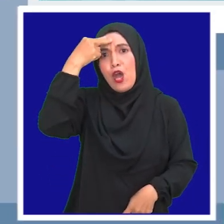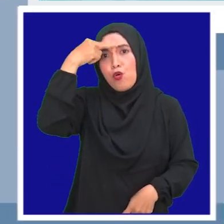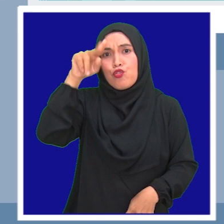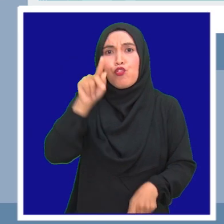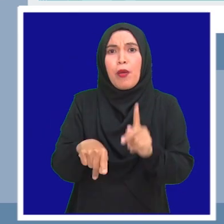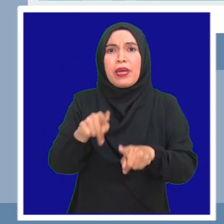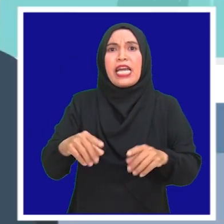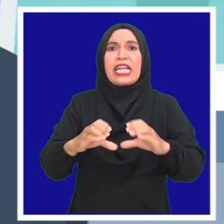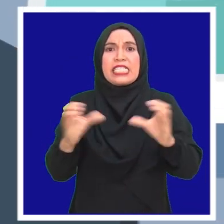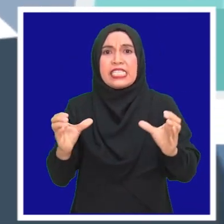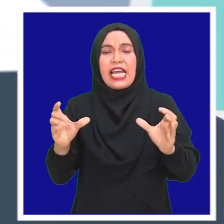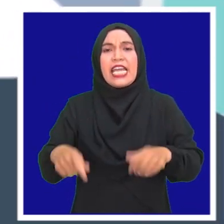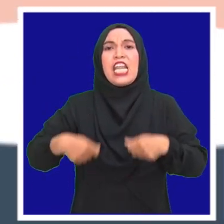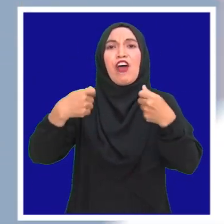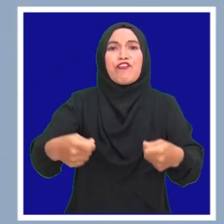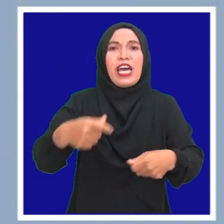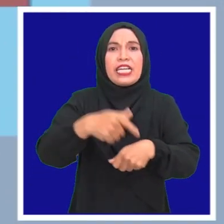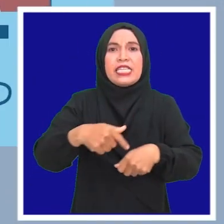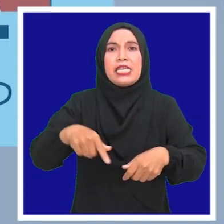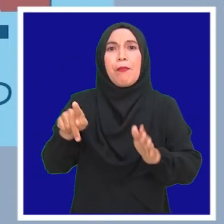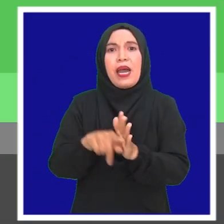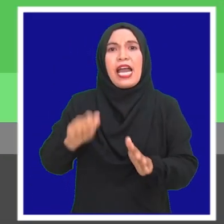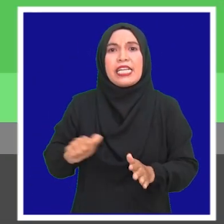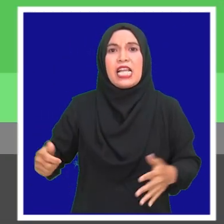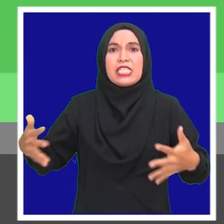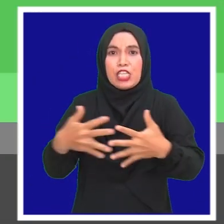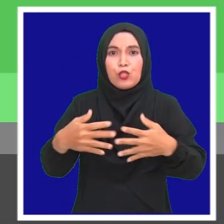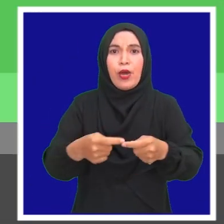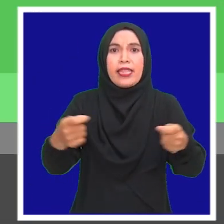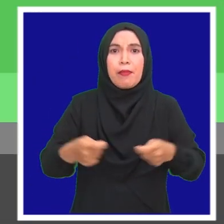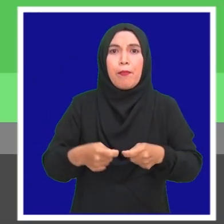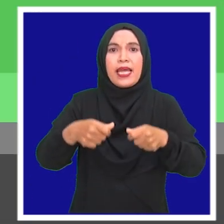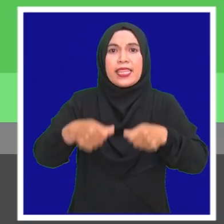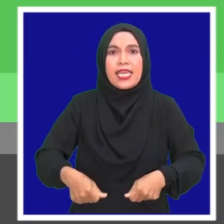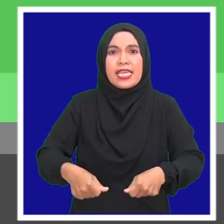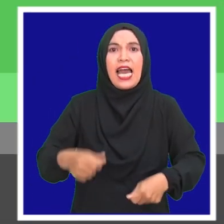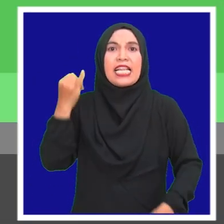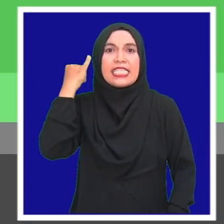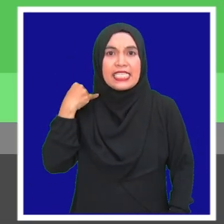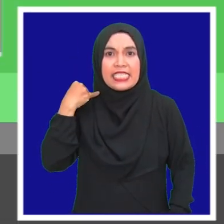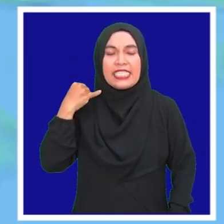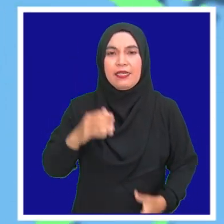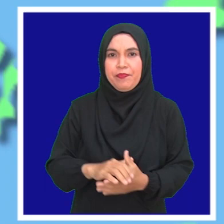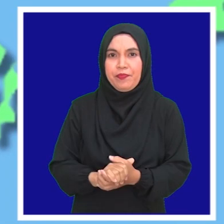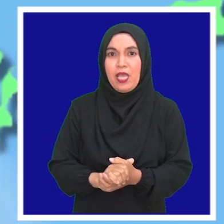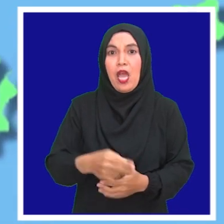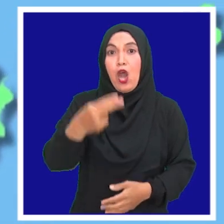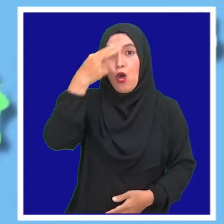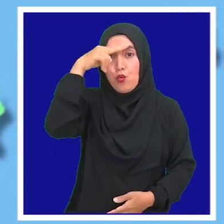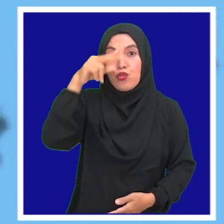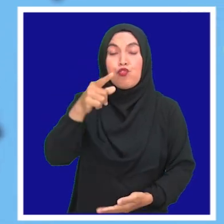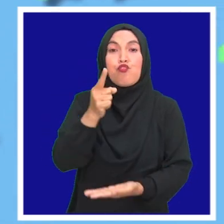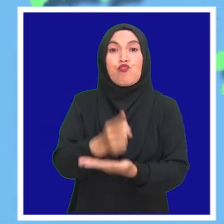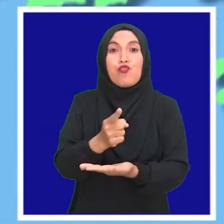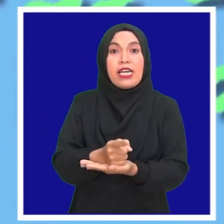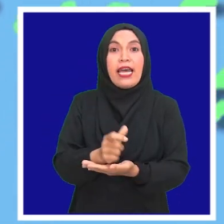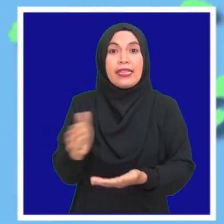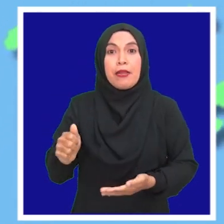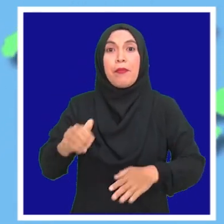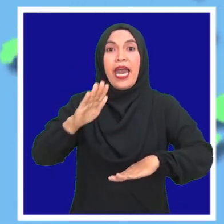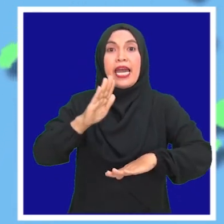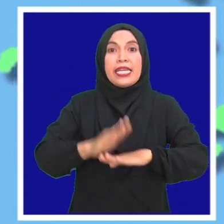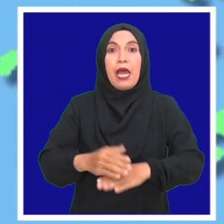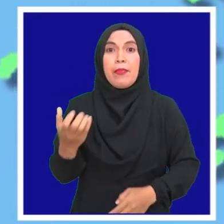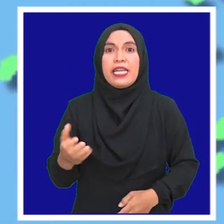cerai didaftarkeun di pengadilan nurutkeun padumukan istri. Kanggo gugatan benda anu henteu